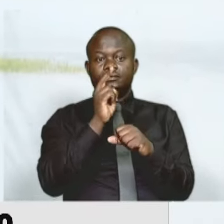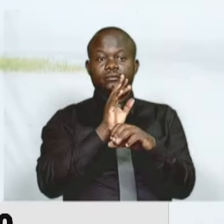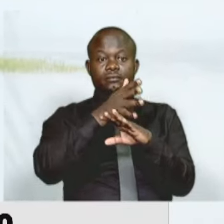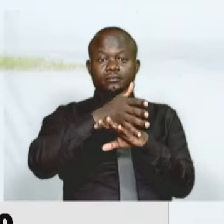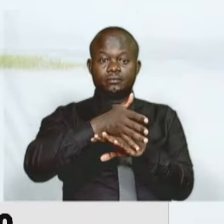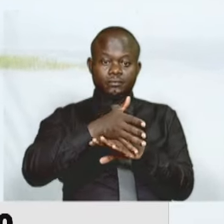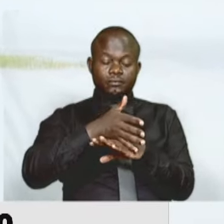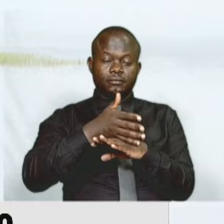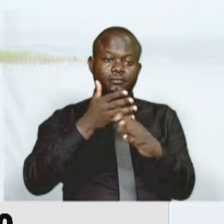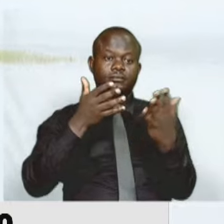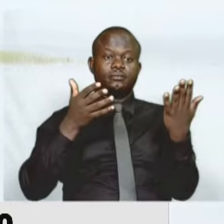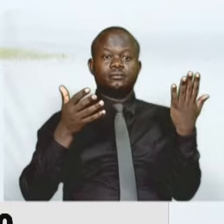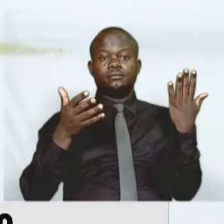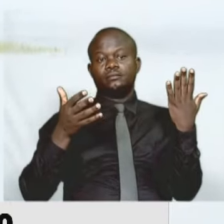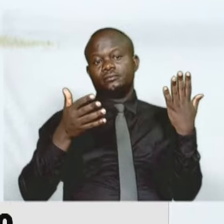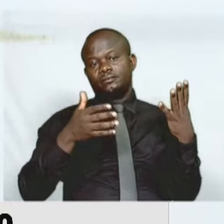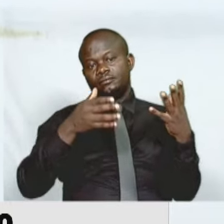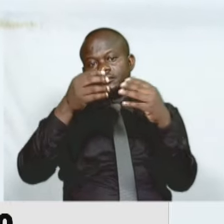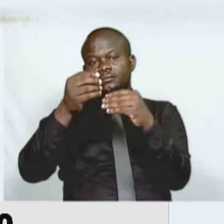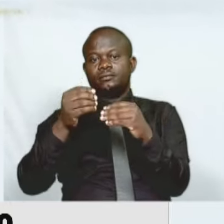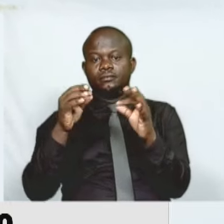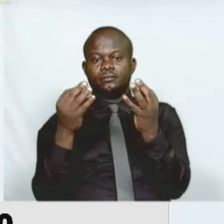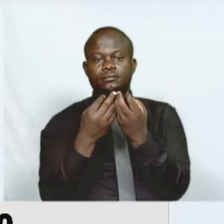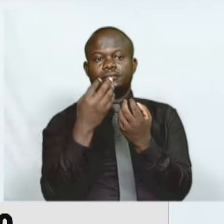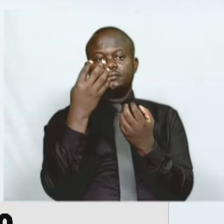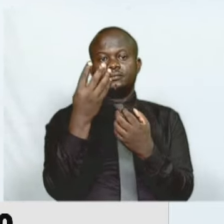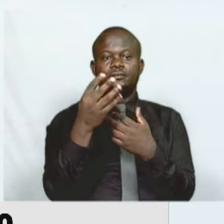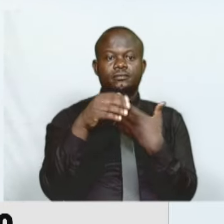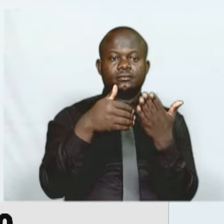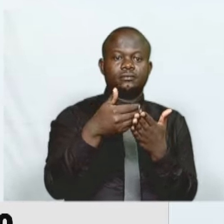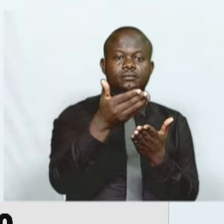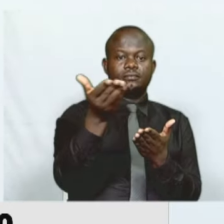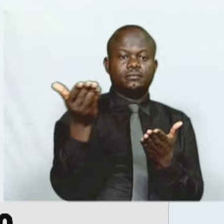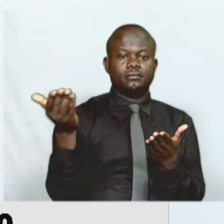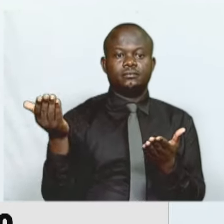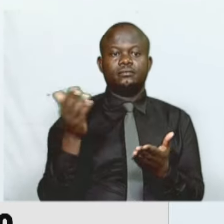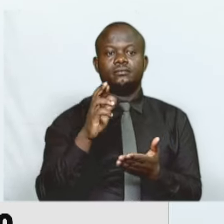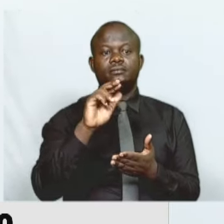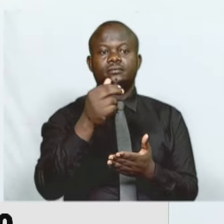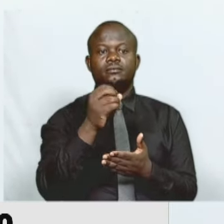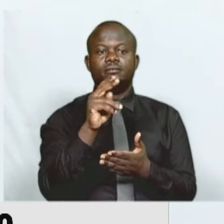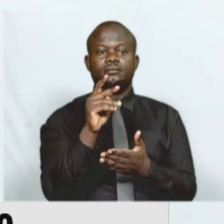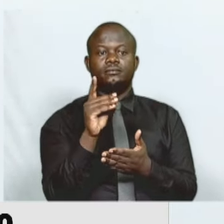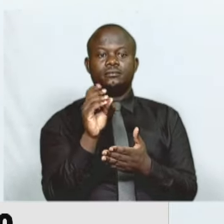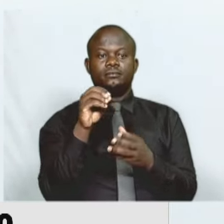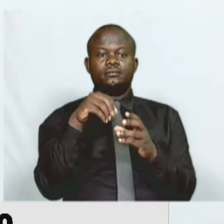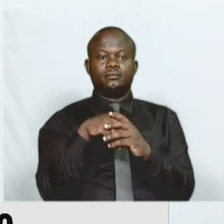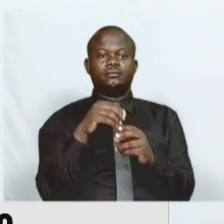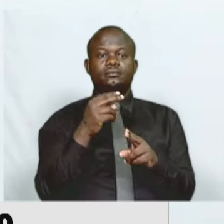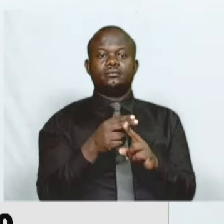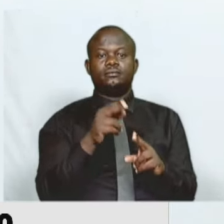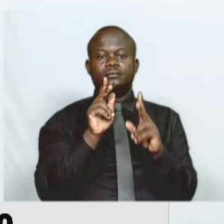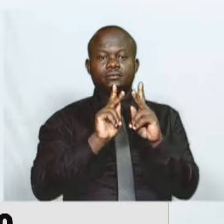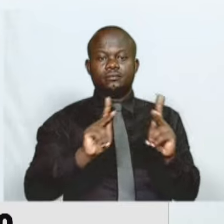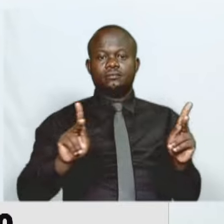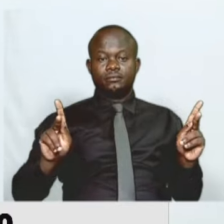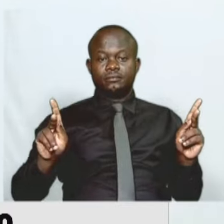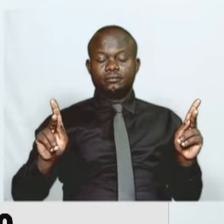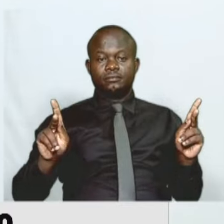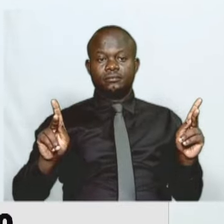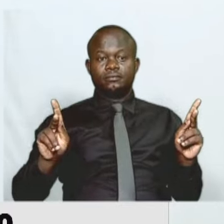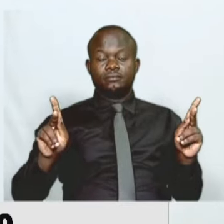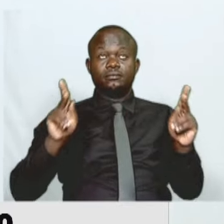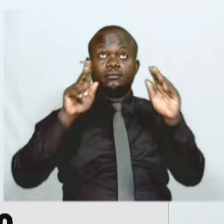Gore Experience yimuye imiryango ine yari ituye kuri iki kirwa kiri mu kiyaga cya Ruhondo. Ni ikirwa cyiswe Peace Haven